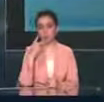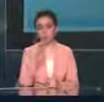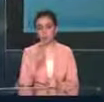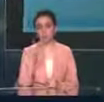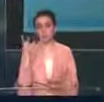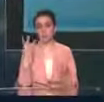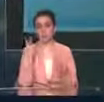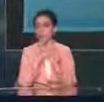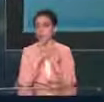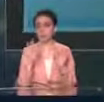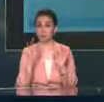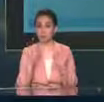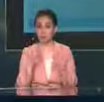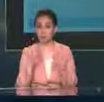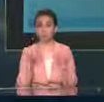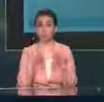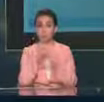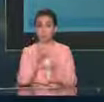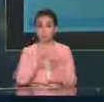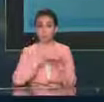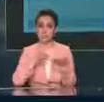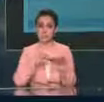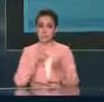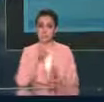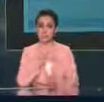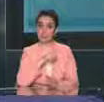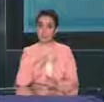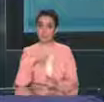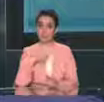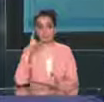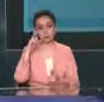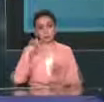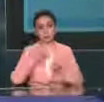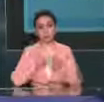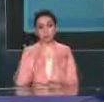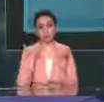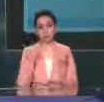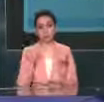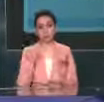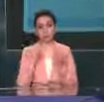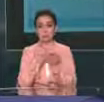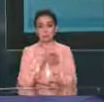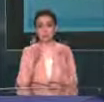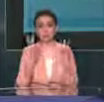прекрасно если бы вы еще и записали их тем самым закрепив нашу сегодняшнюю тему